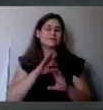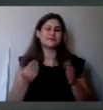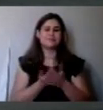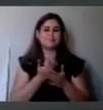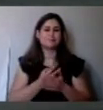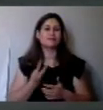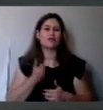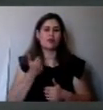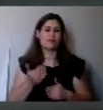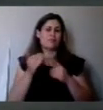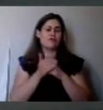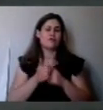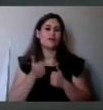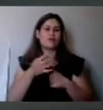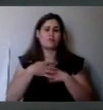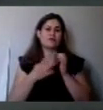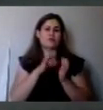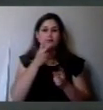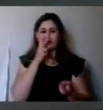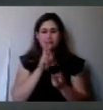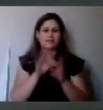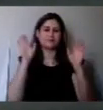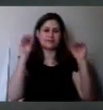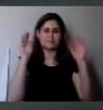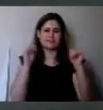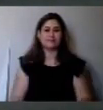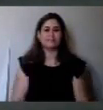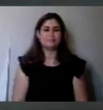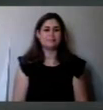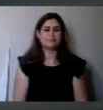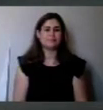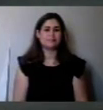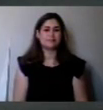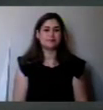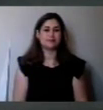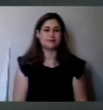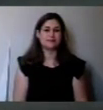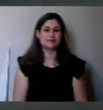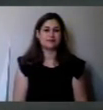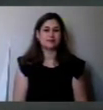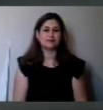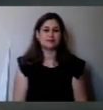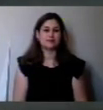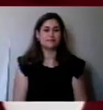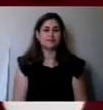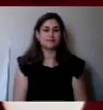бажаю вам вдалого дня і лише приємних новин. Більше інформації вже о 19:00. Побачимось.